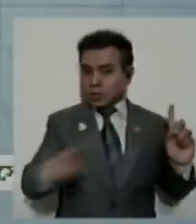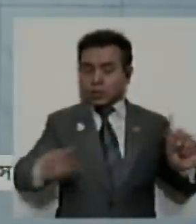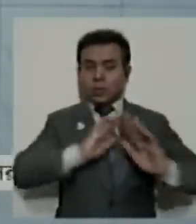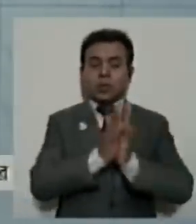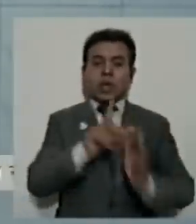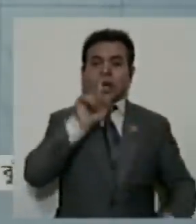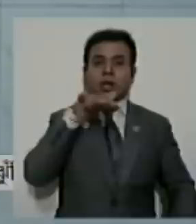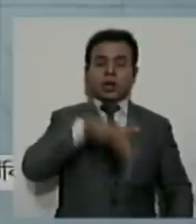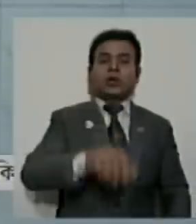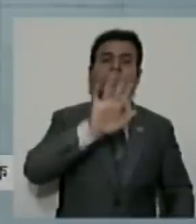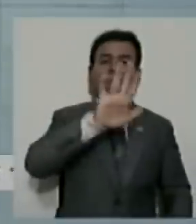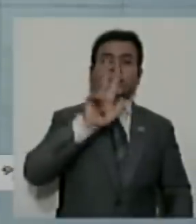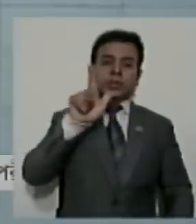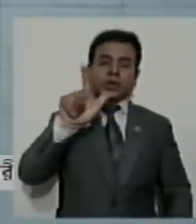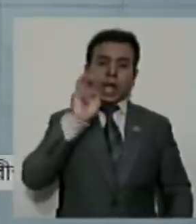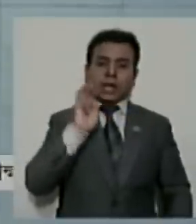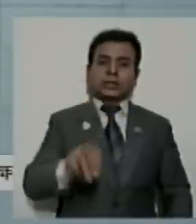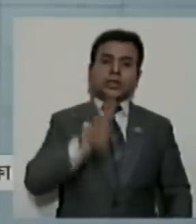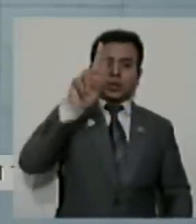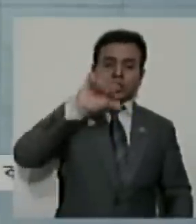7,339 জন। মোট কোয়ারেন্টাইন